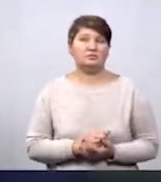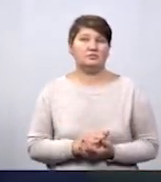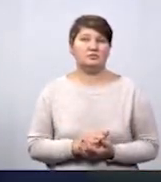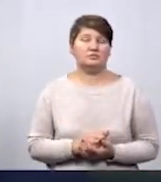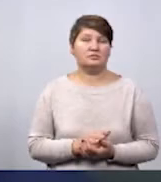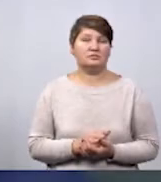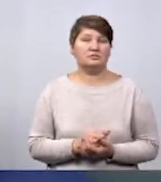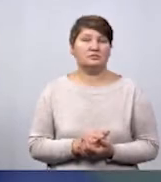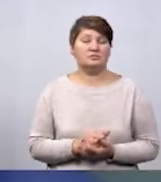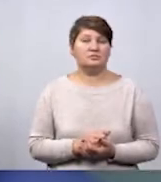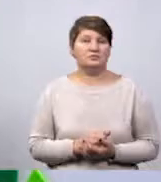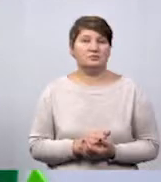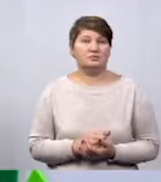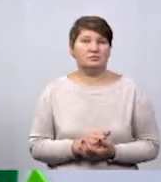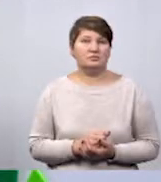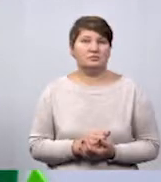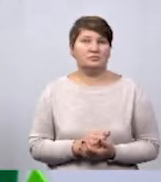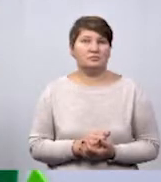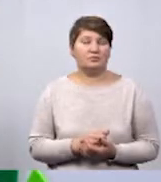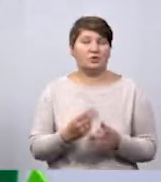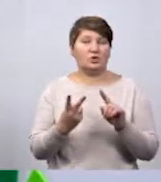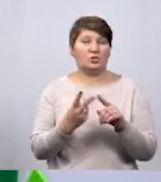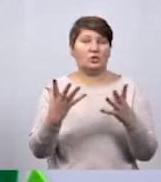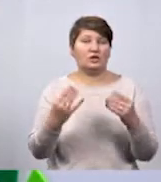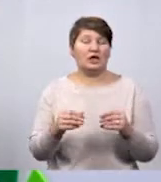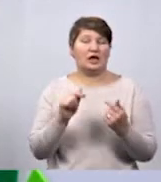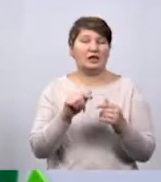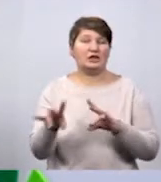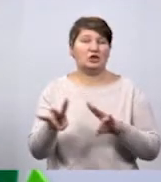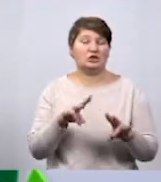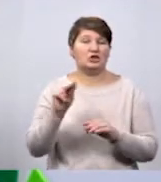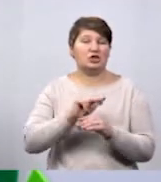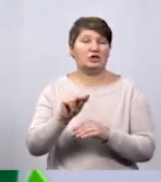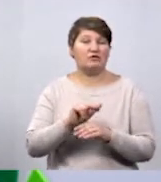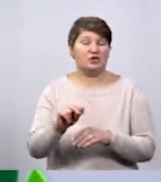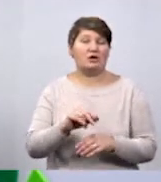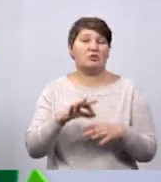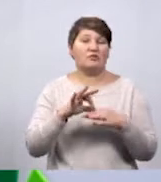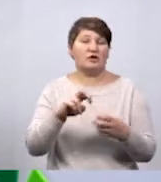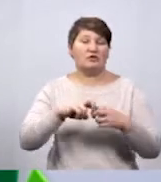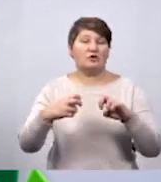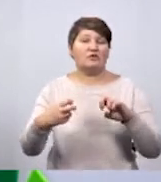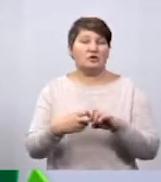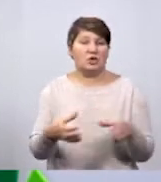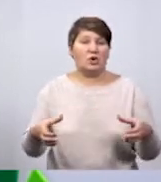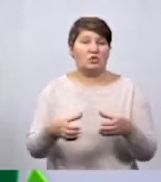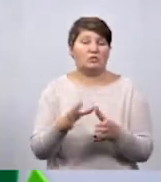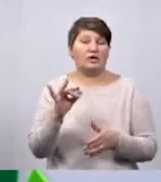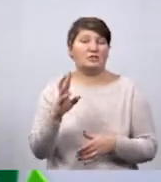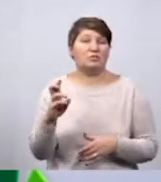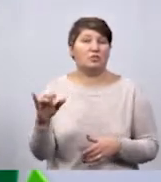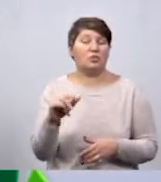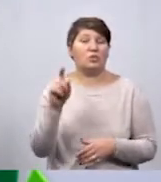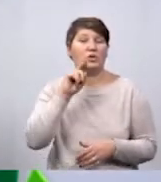Суспільному. Івано-Франківськ. Другий день антитерористичних навчань провела у Івано-Франківську координаційна група Служби безпеки